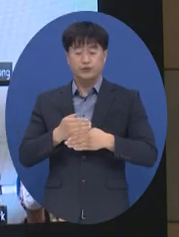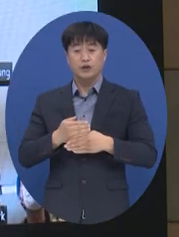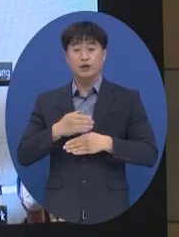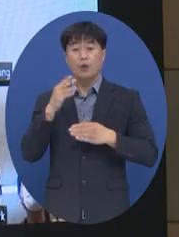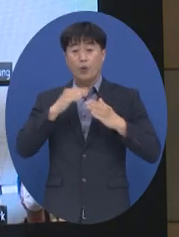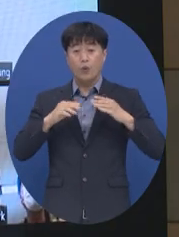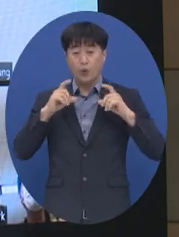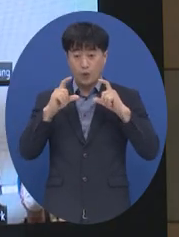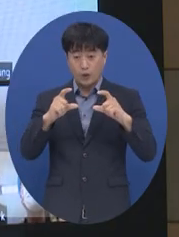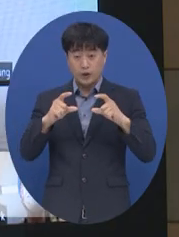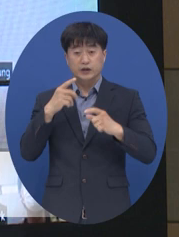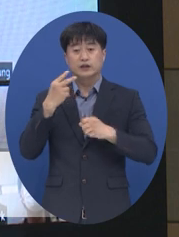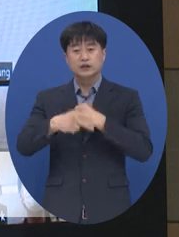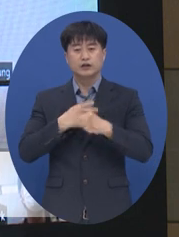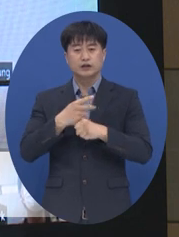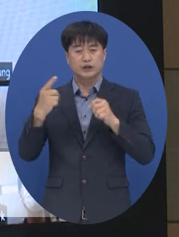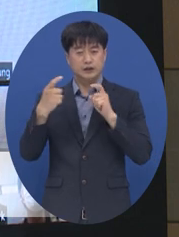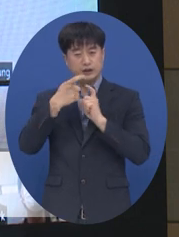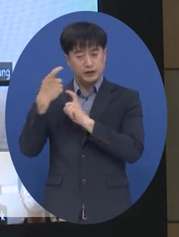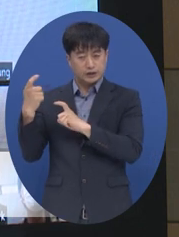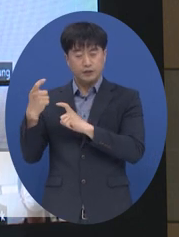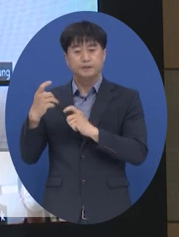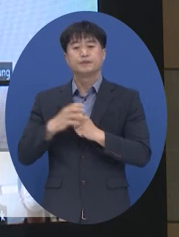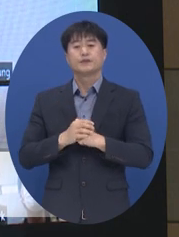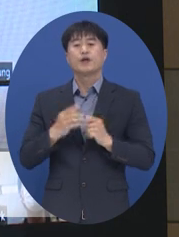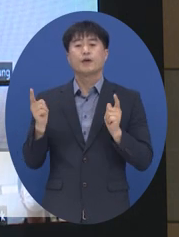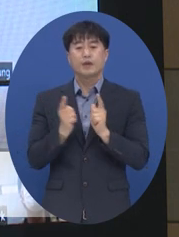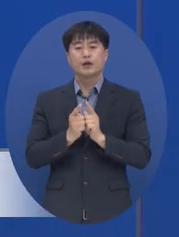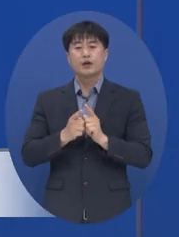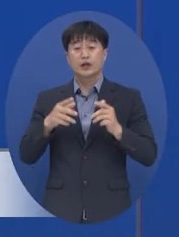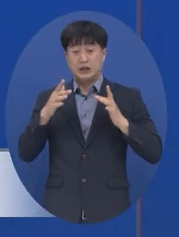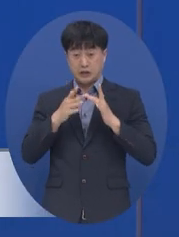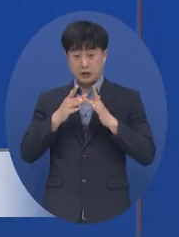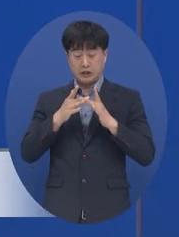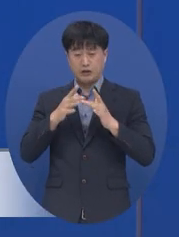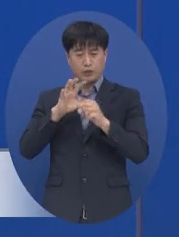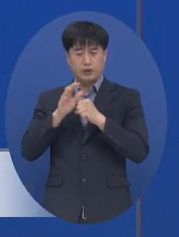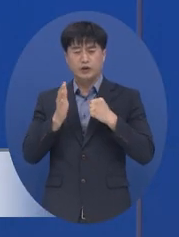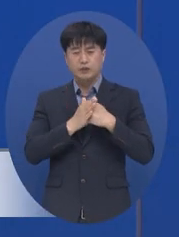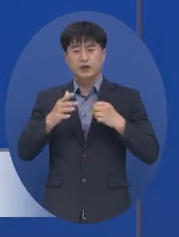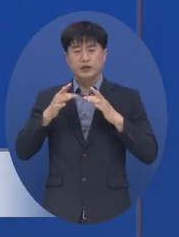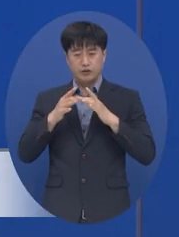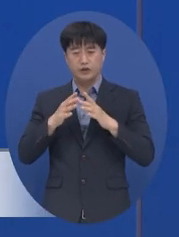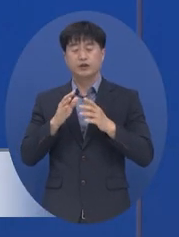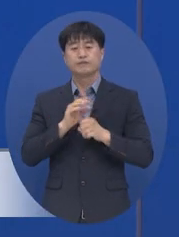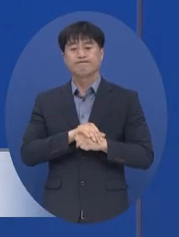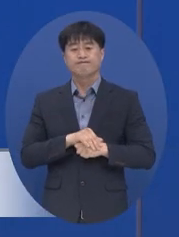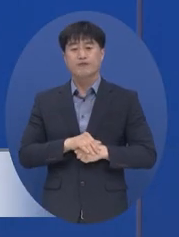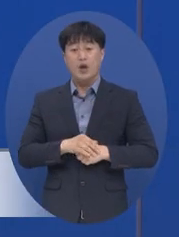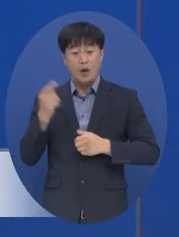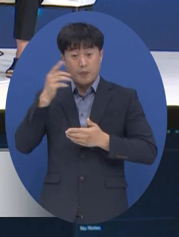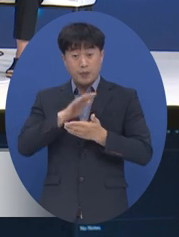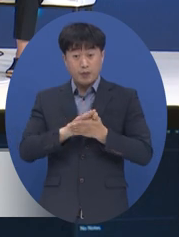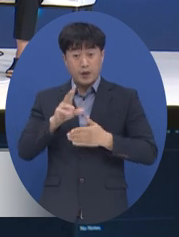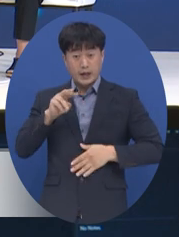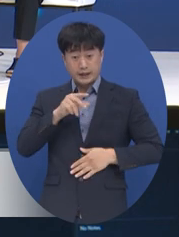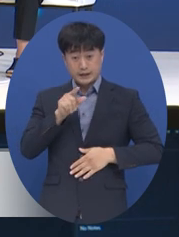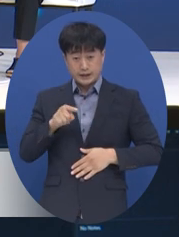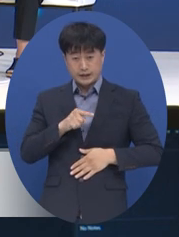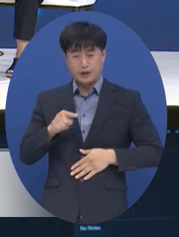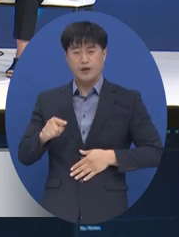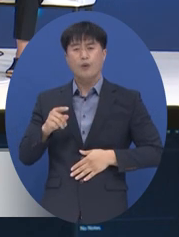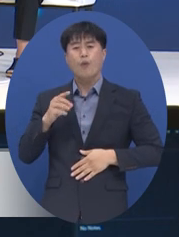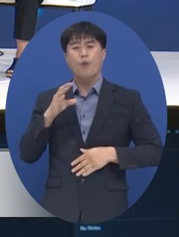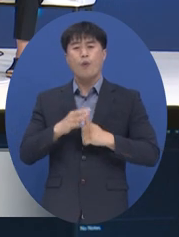포럼은 코로나 상황으로 온라인으로 진행합니다 국내외 석학과 전문가 평화 ngo 관계자 등